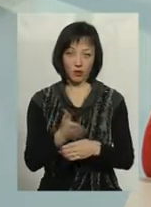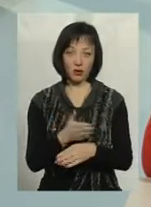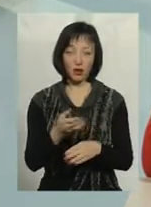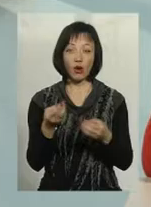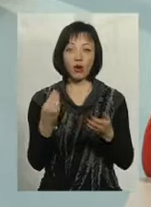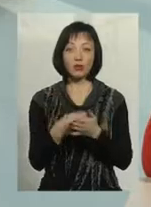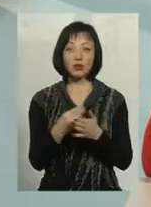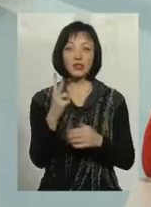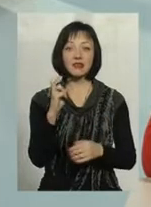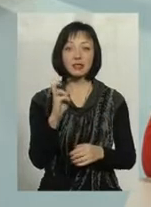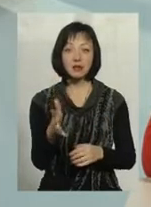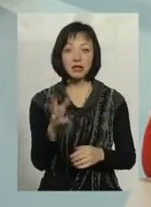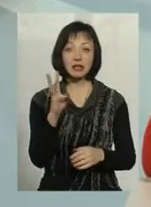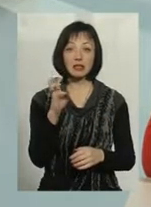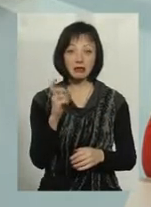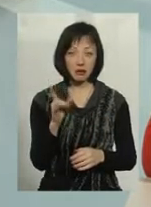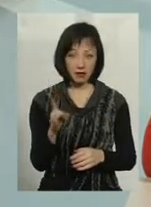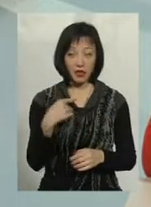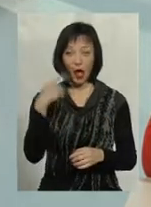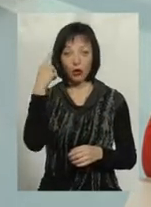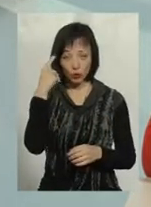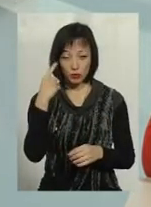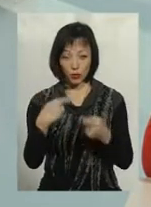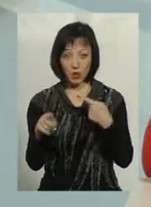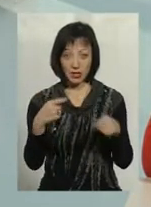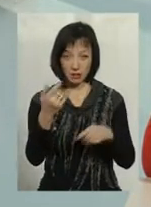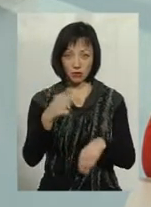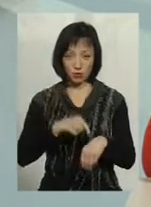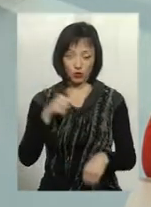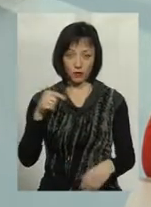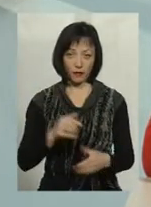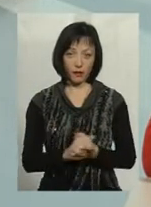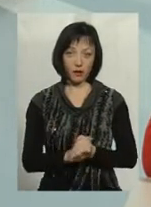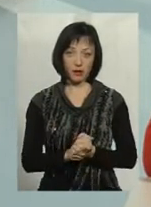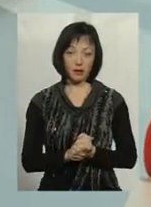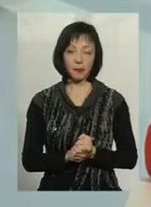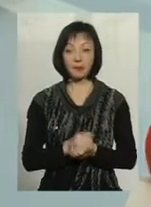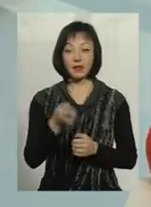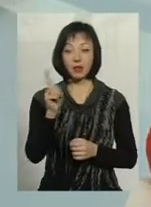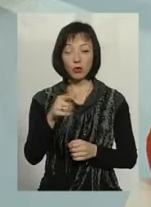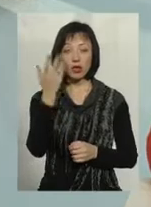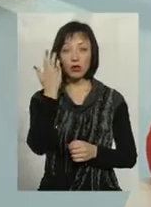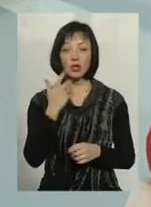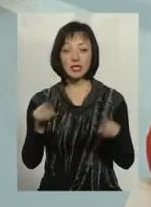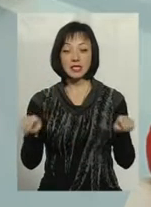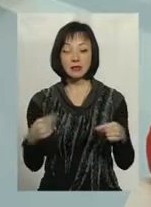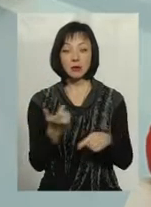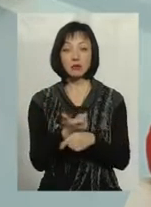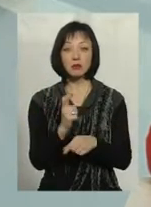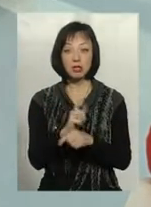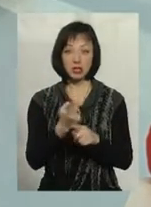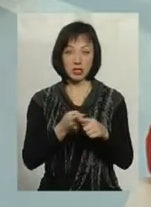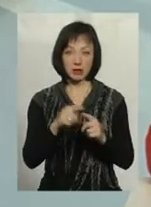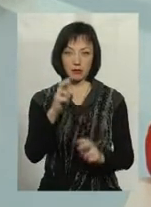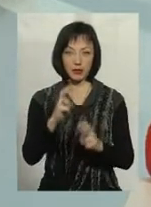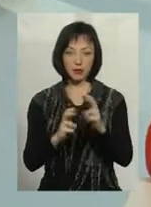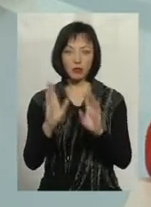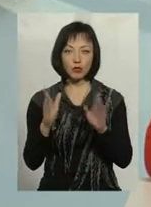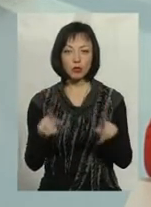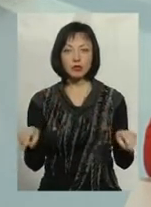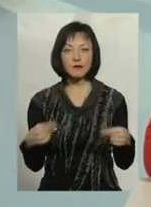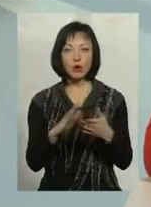на ринках, і він може вкладати власне, власні інвестиції, може, і робити власне інвестування в розвиток власного